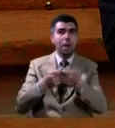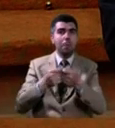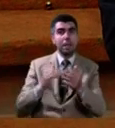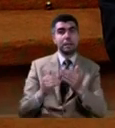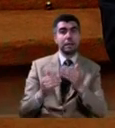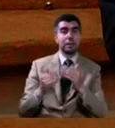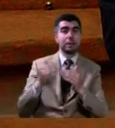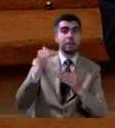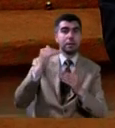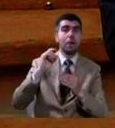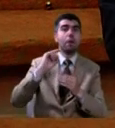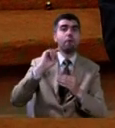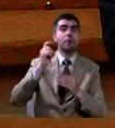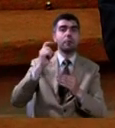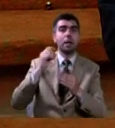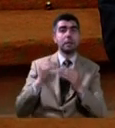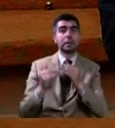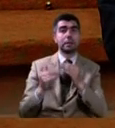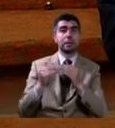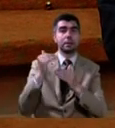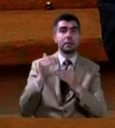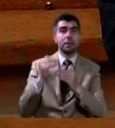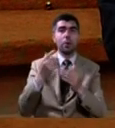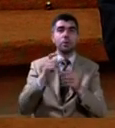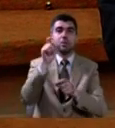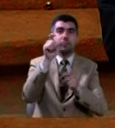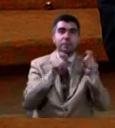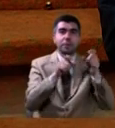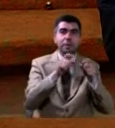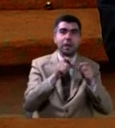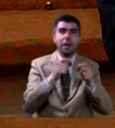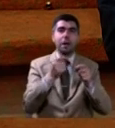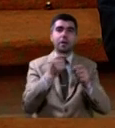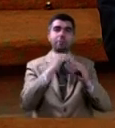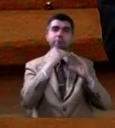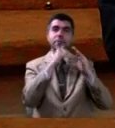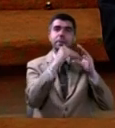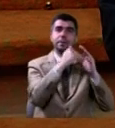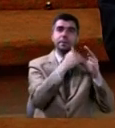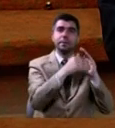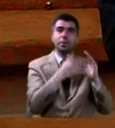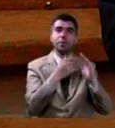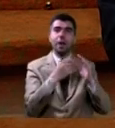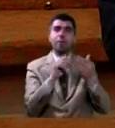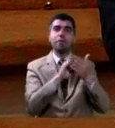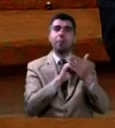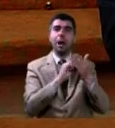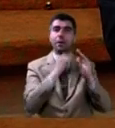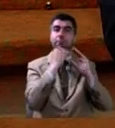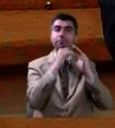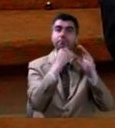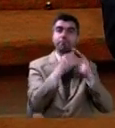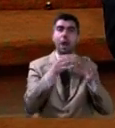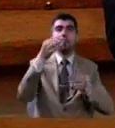من الأجور المستحقة للمفوضين القضائيين، وذلك من أجل تحفيزهم على القيام بمهامهم على الوجه